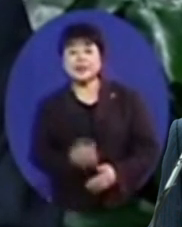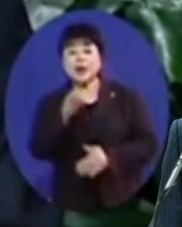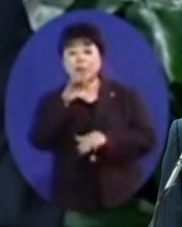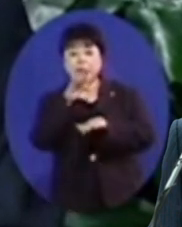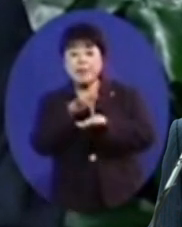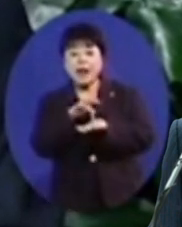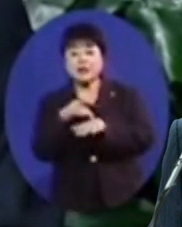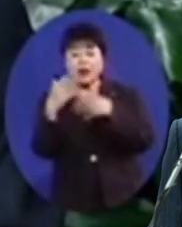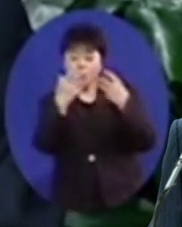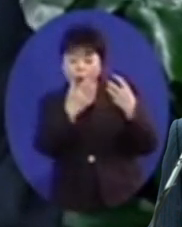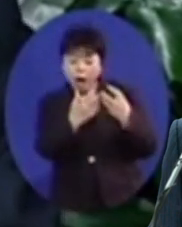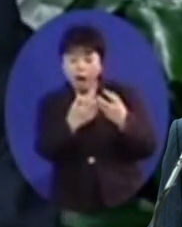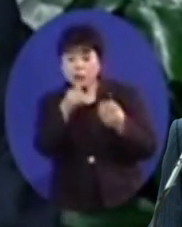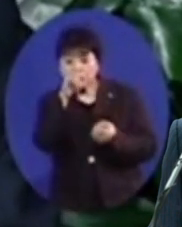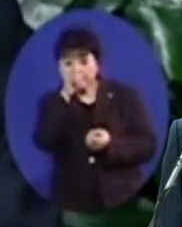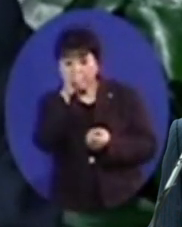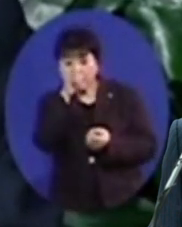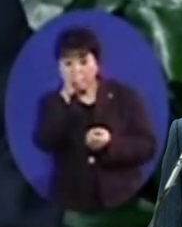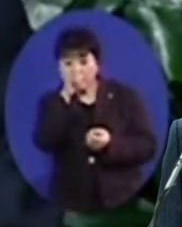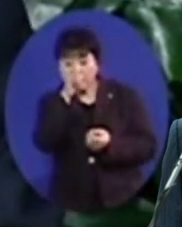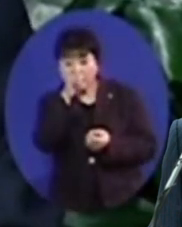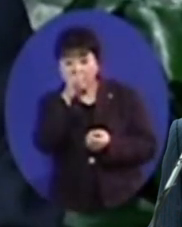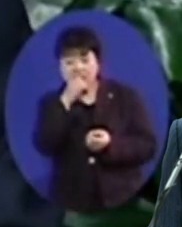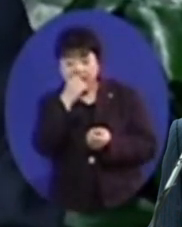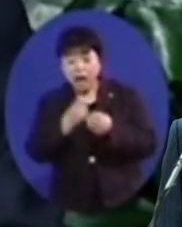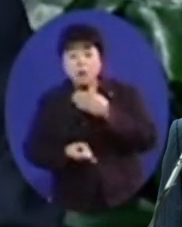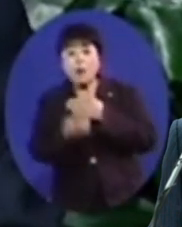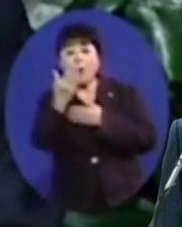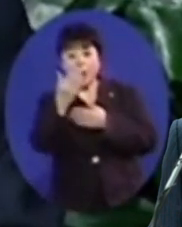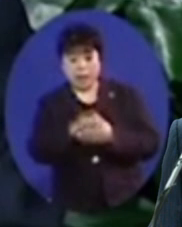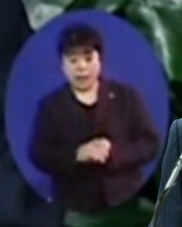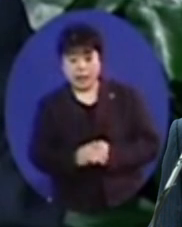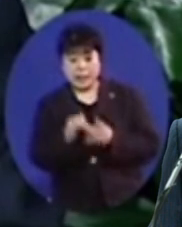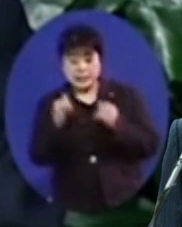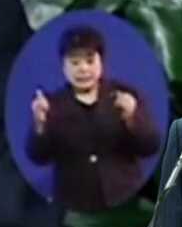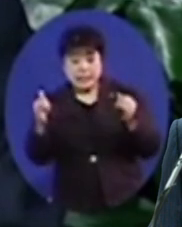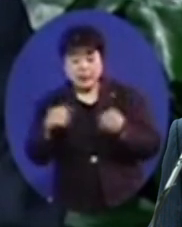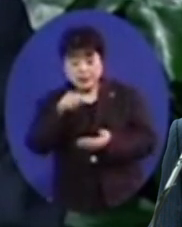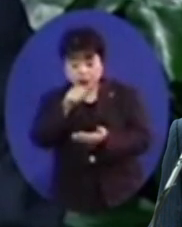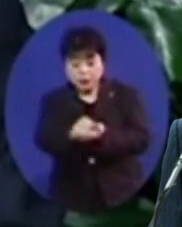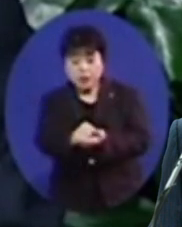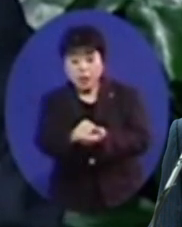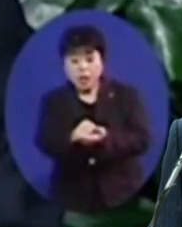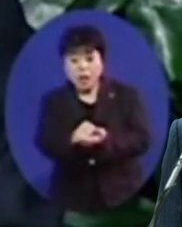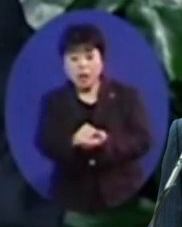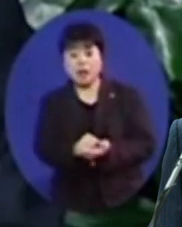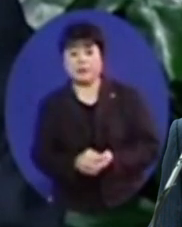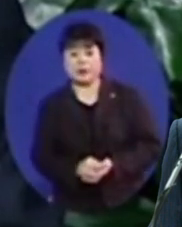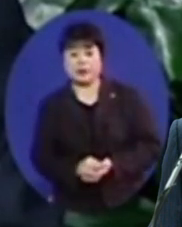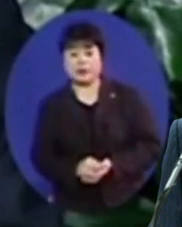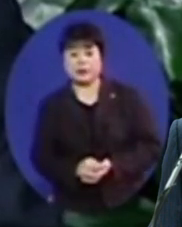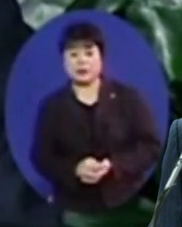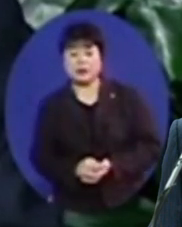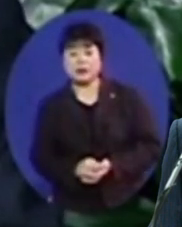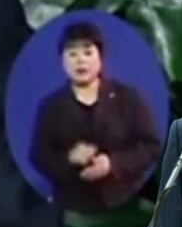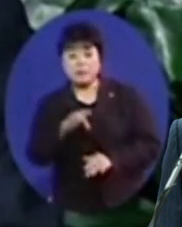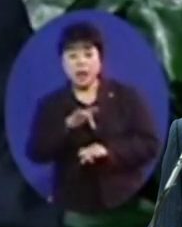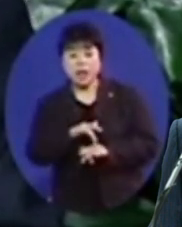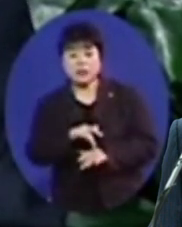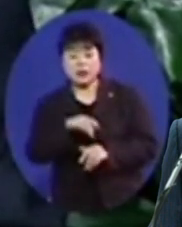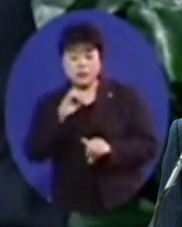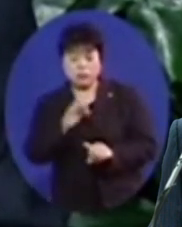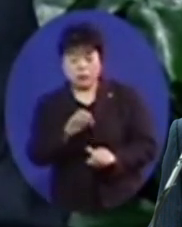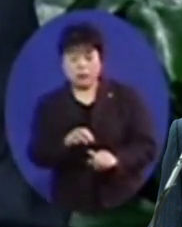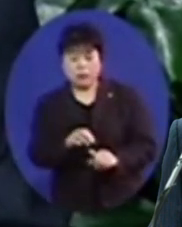마귀가 꽉 들어차 있으면 마귀에게 항복하는 것이고 사람이 내 마음을 점령하고 있으면 마귀의 협박과 공갈에 무릎을 꿇는 것이고